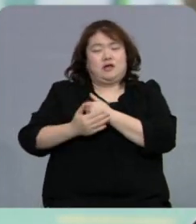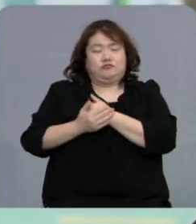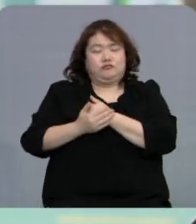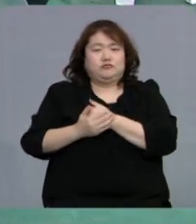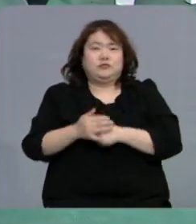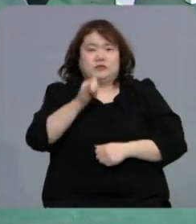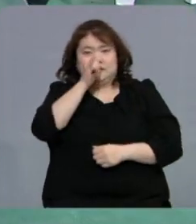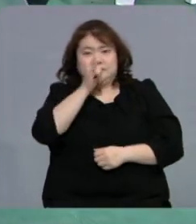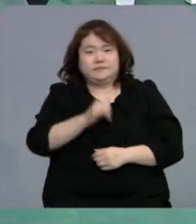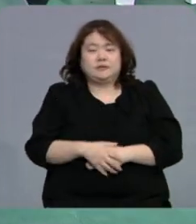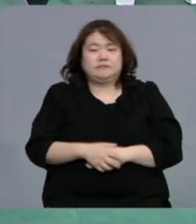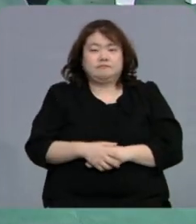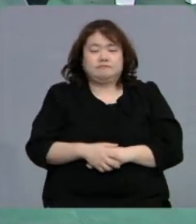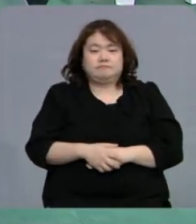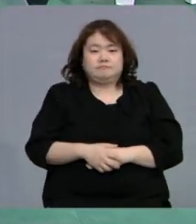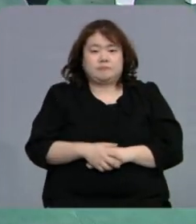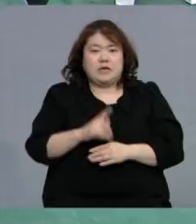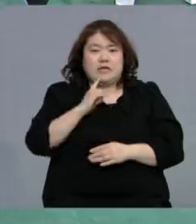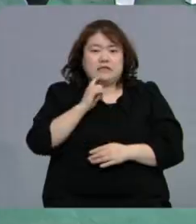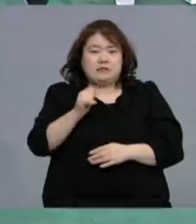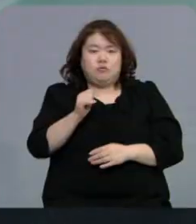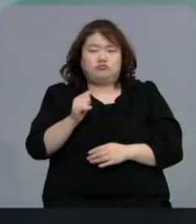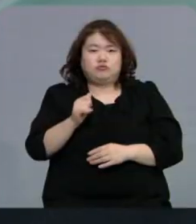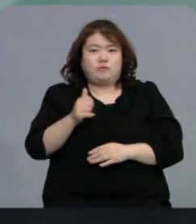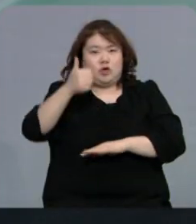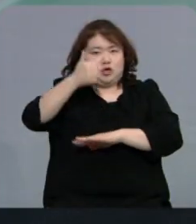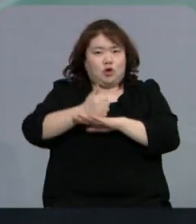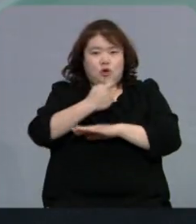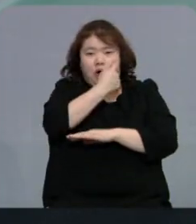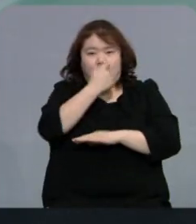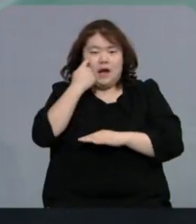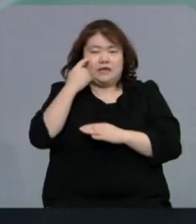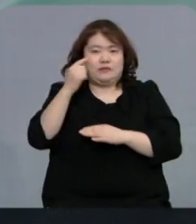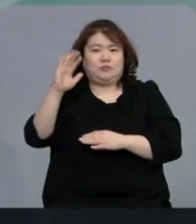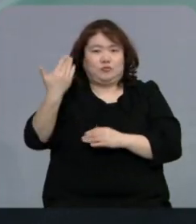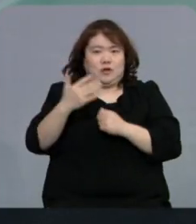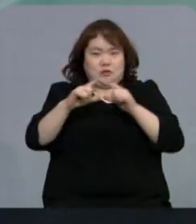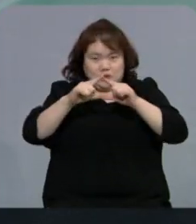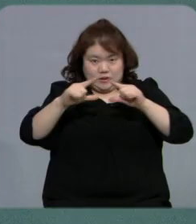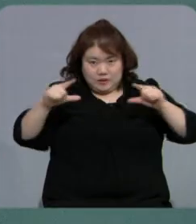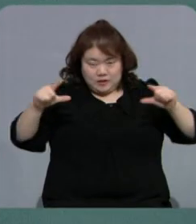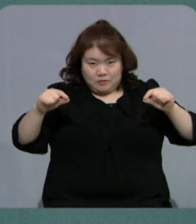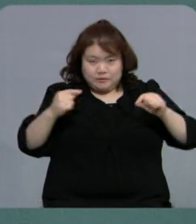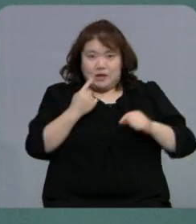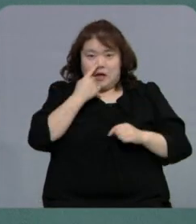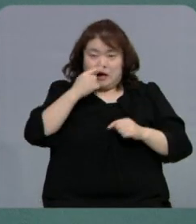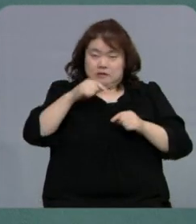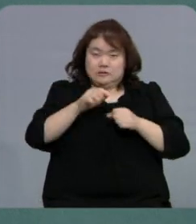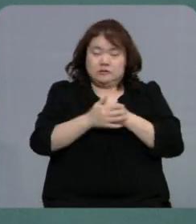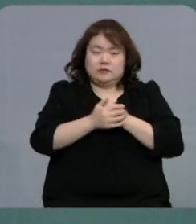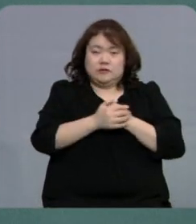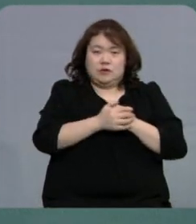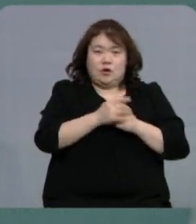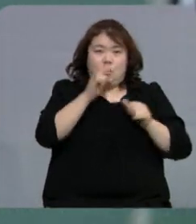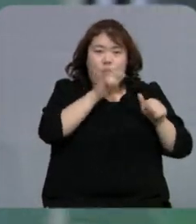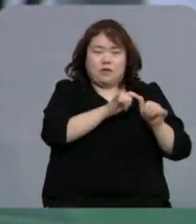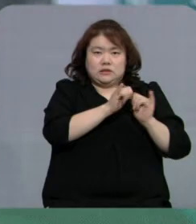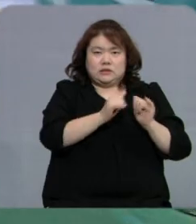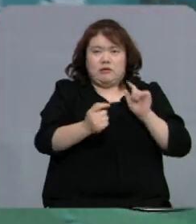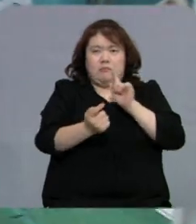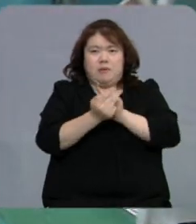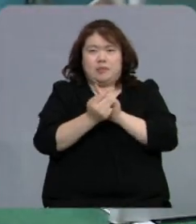협조해 주십니다. 15분 정도면 결과를 확인할 수 있는 신속 항원 검사는 확진자와 밀접 접촉을